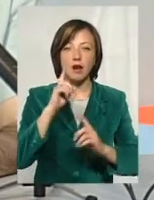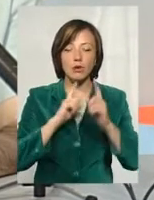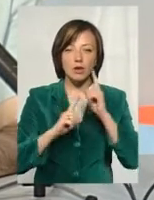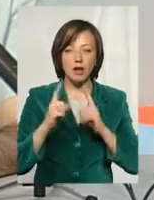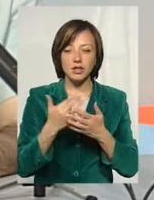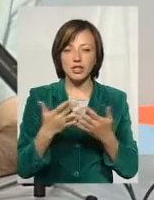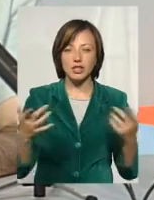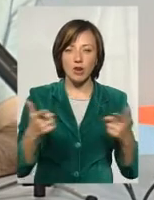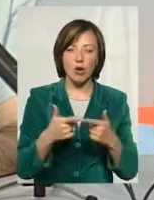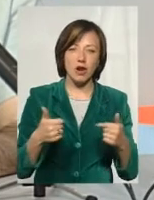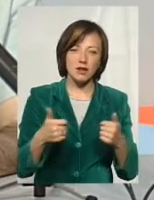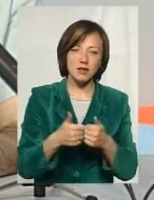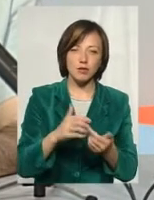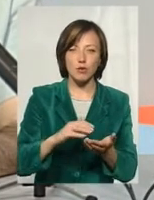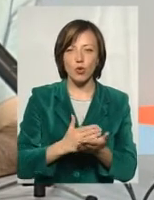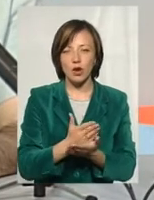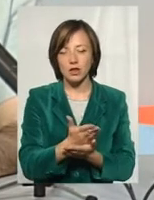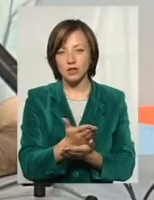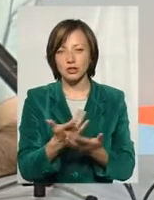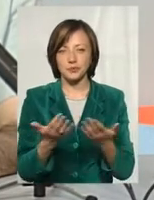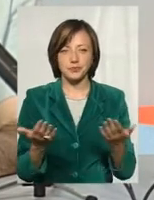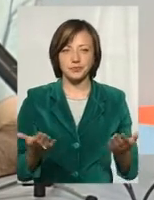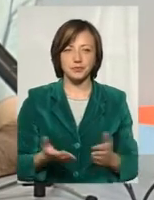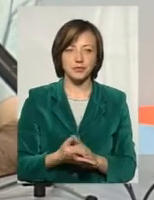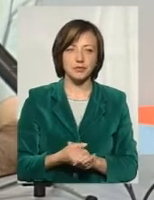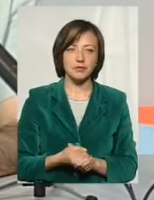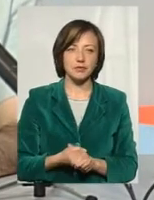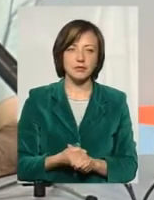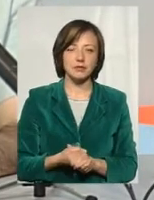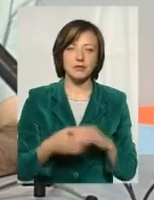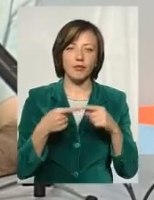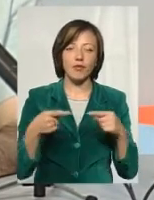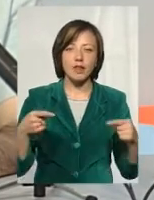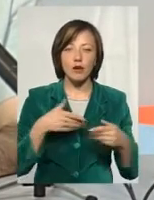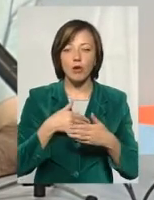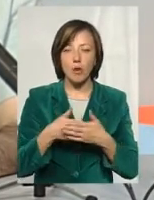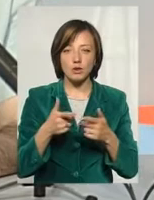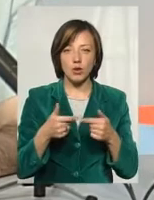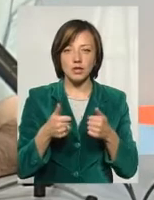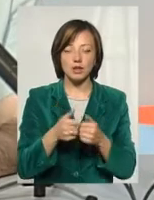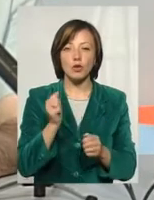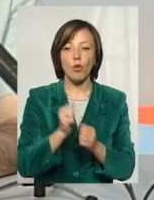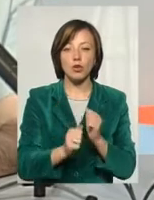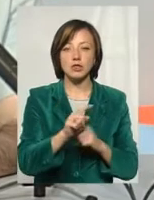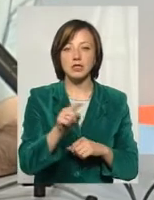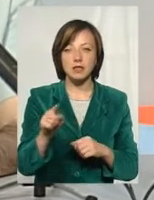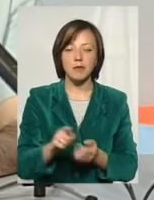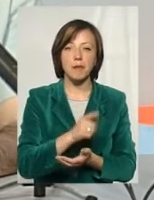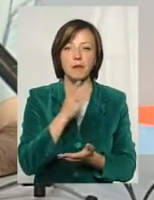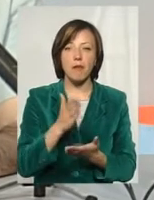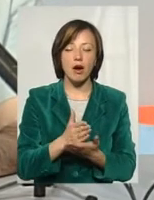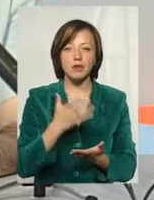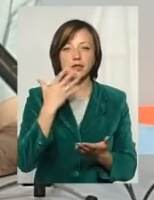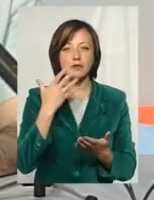політичних організацій, там, аграрної партії, скажімо, інших громадських організацій. Тому що кожна з них має